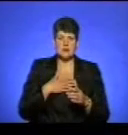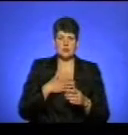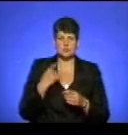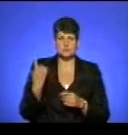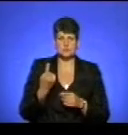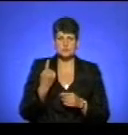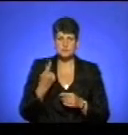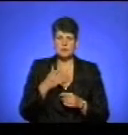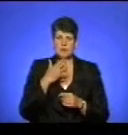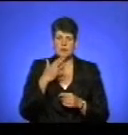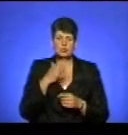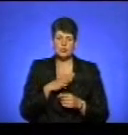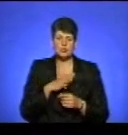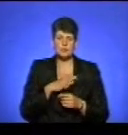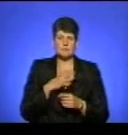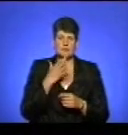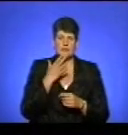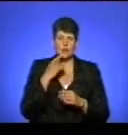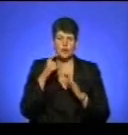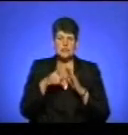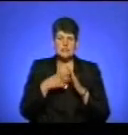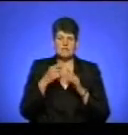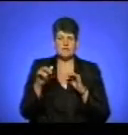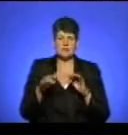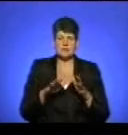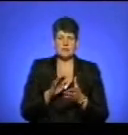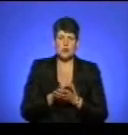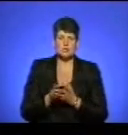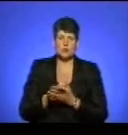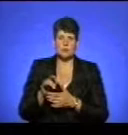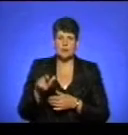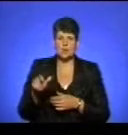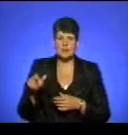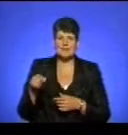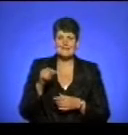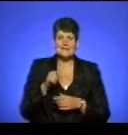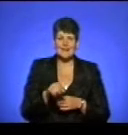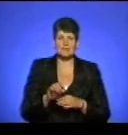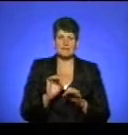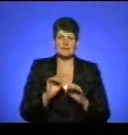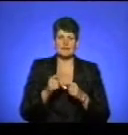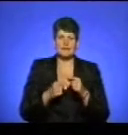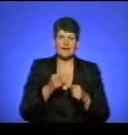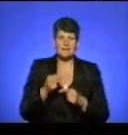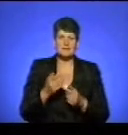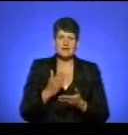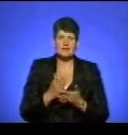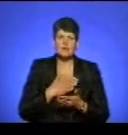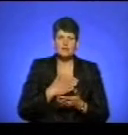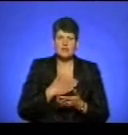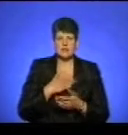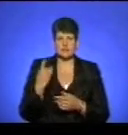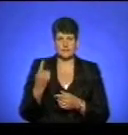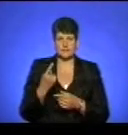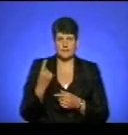краю. Багато було народознавчих заходів проведено, де ми ознайомлювали людей з тими традиціями, які є в нашому краї, тому що багато